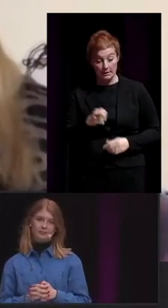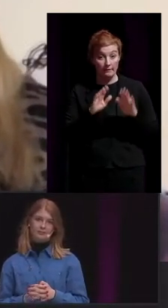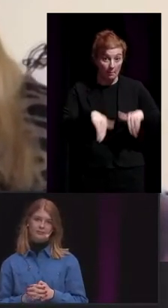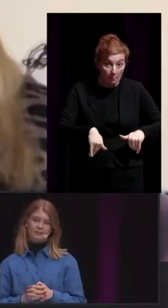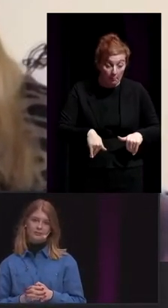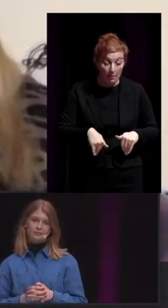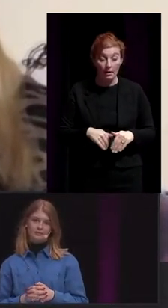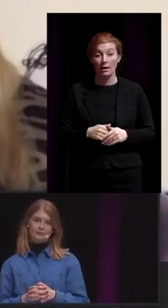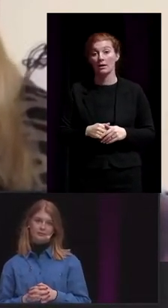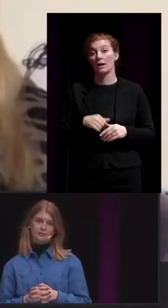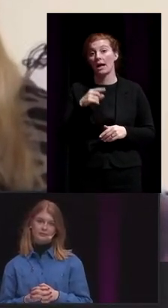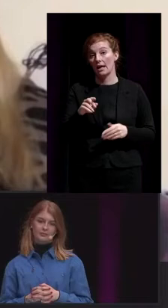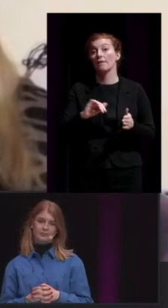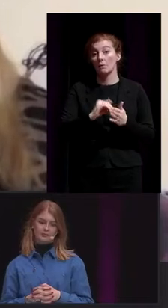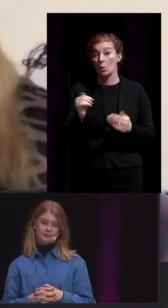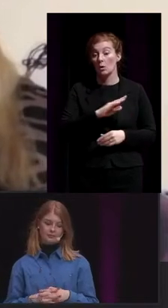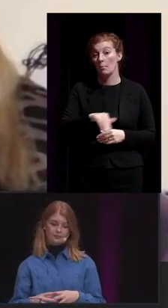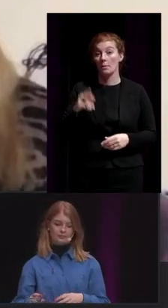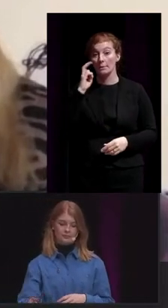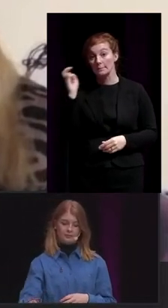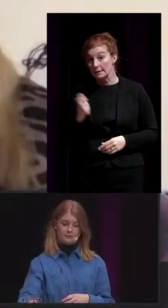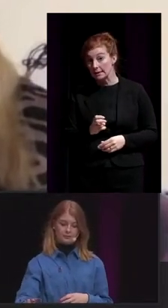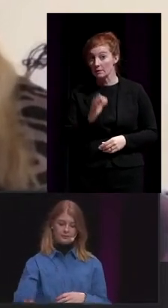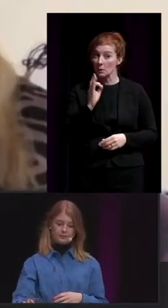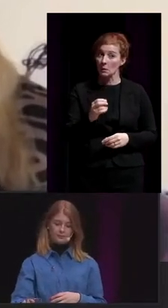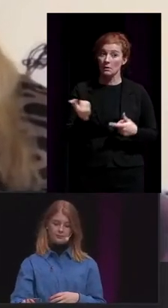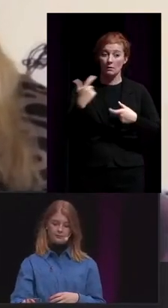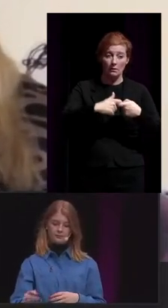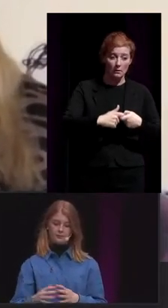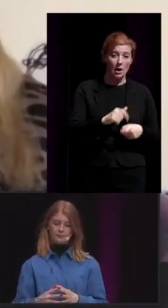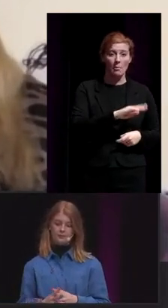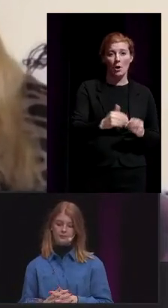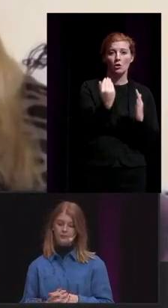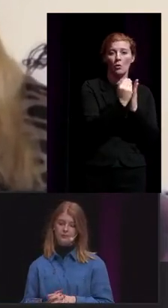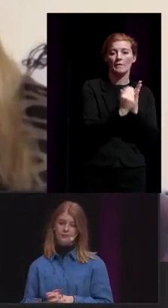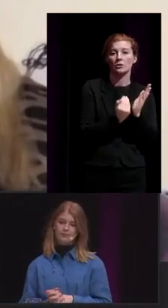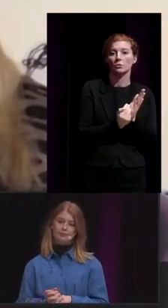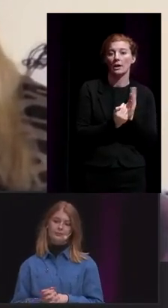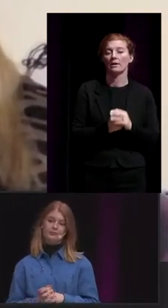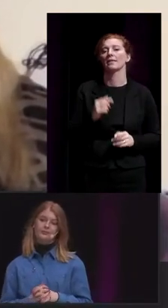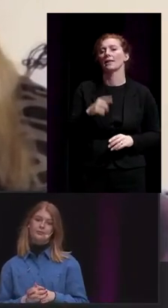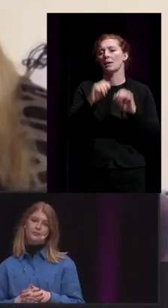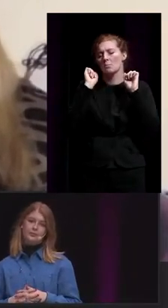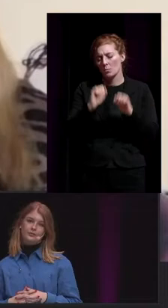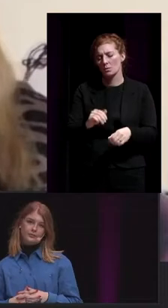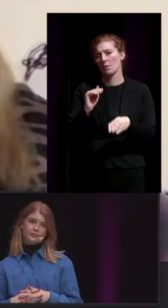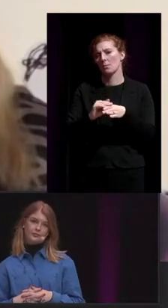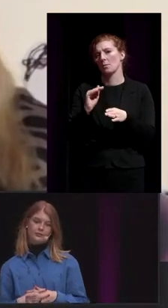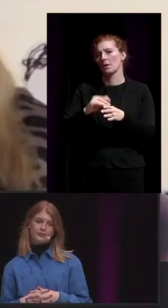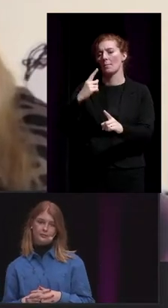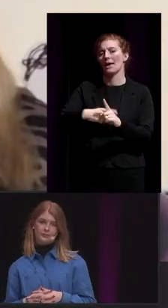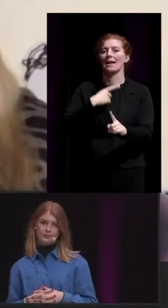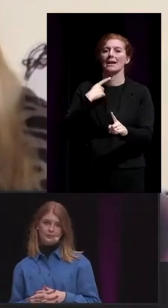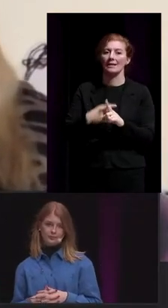här ur ett barnperspektiv? Hur ser det ut med barnkonventionen? Det är det man måste bli påmind om hela tiden. Och då har vi ju